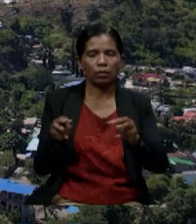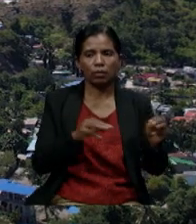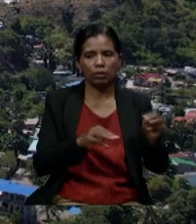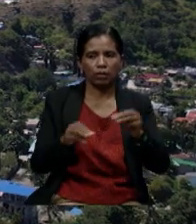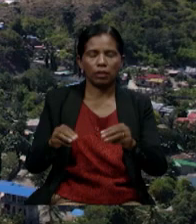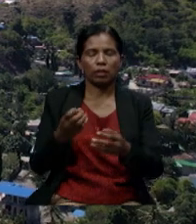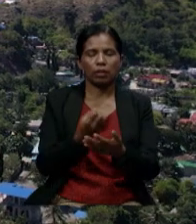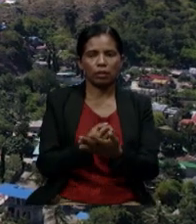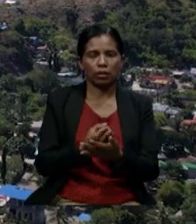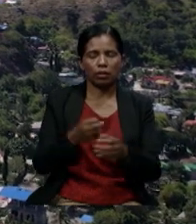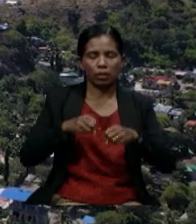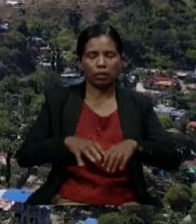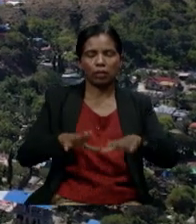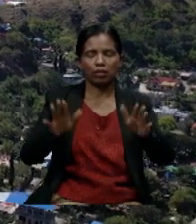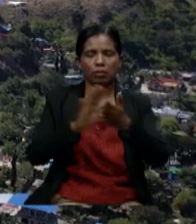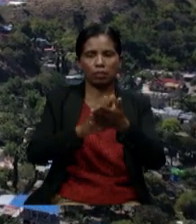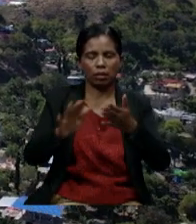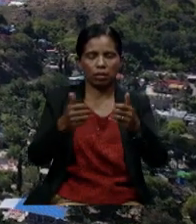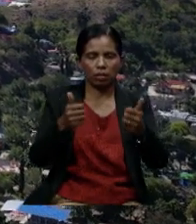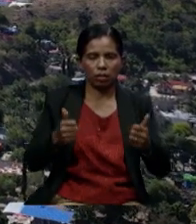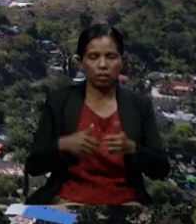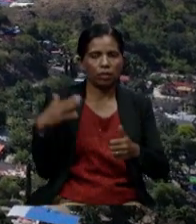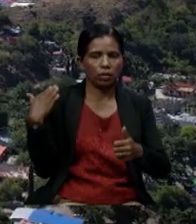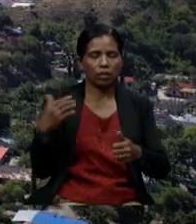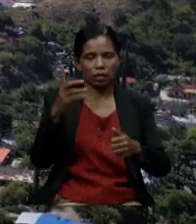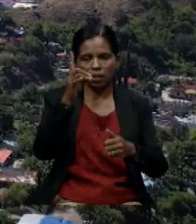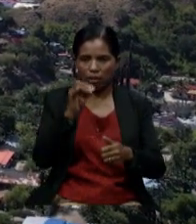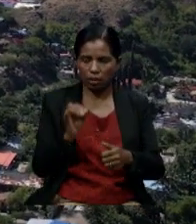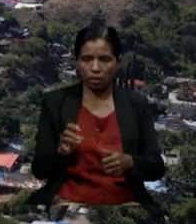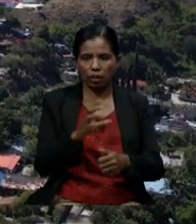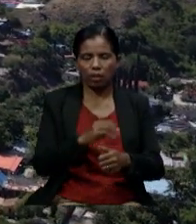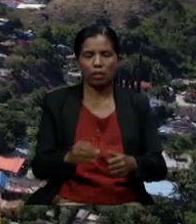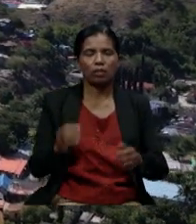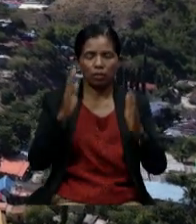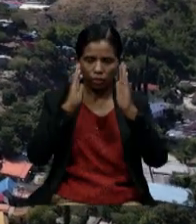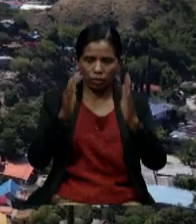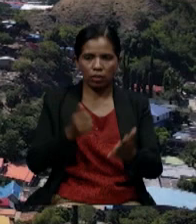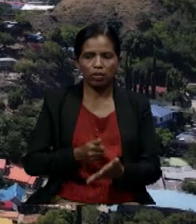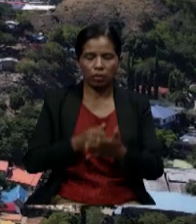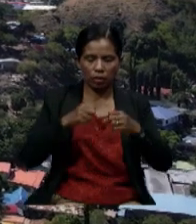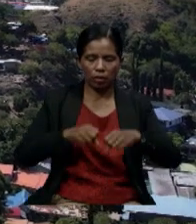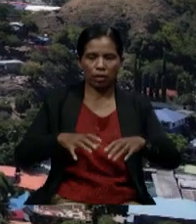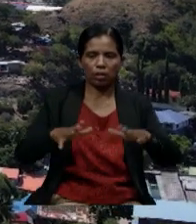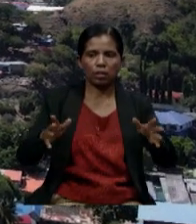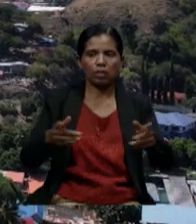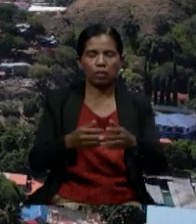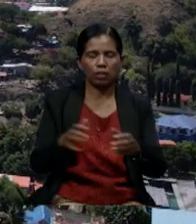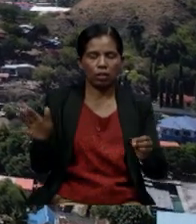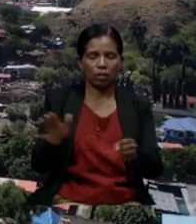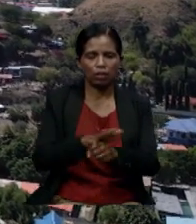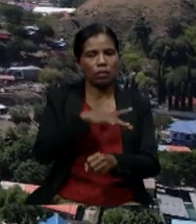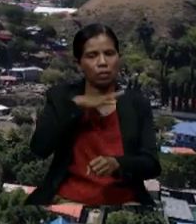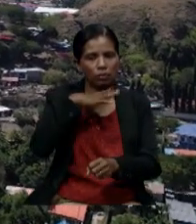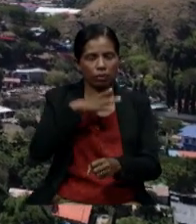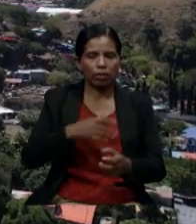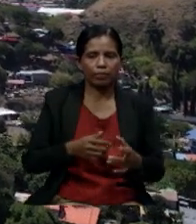Tassimos, Associação Voluntário, foi em Saibalun e a capital dele, Rodi Taumatam Batassi Ibung Nebe Seinakonu Holishu.